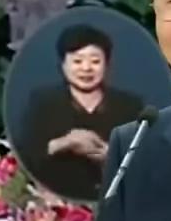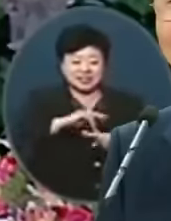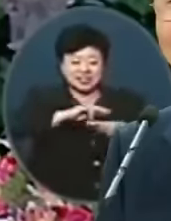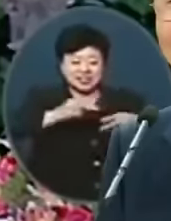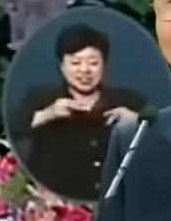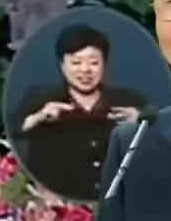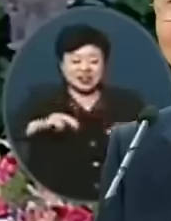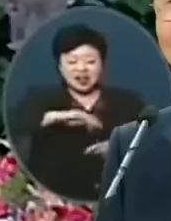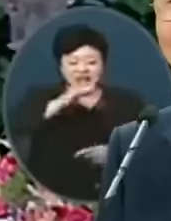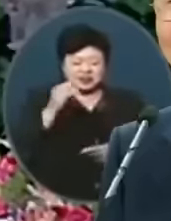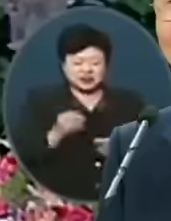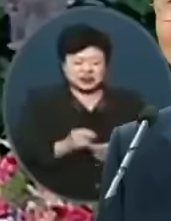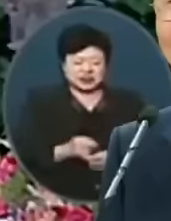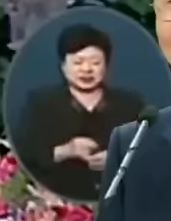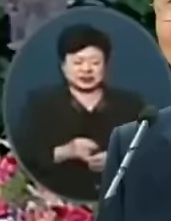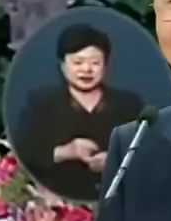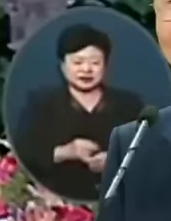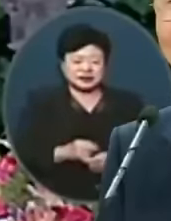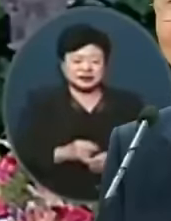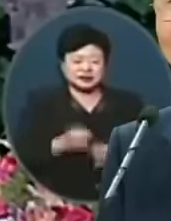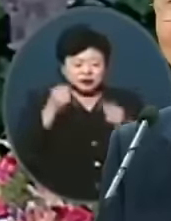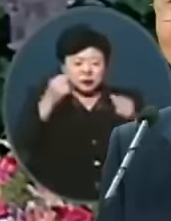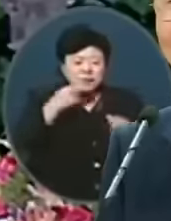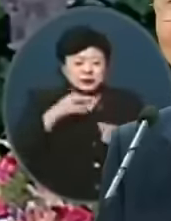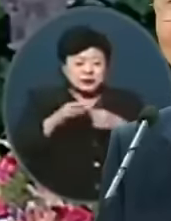운동을 하지 않으면 근육이 줄어들지요.